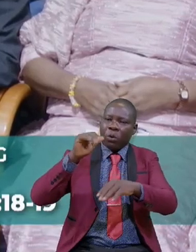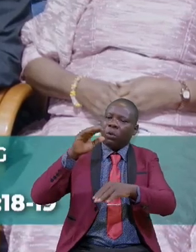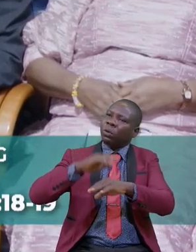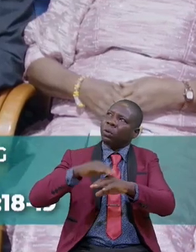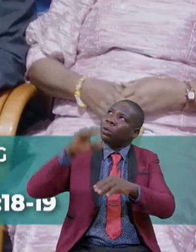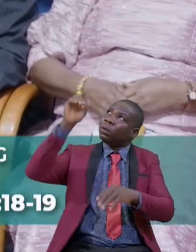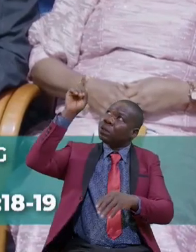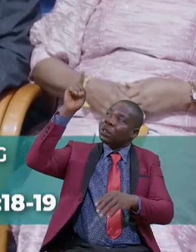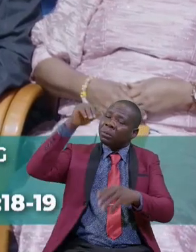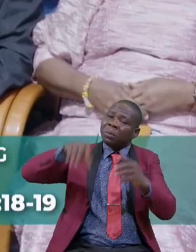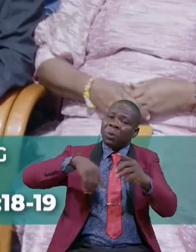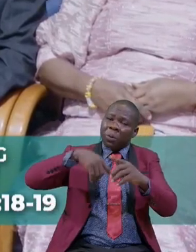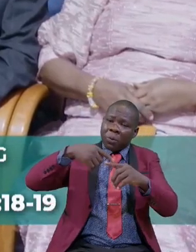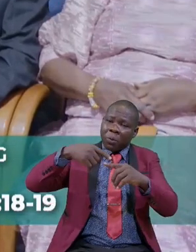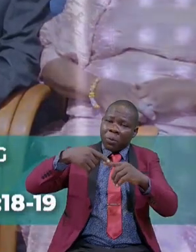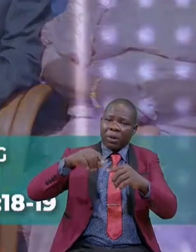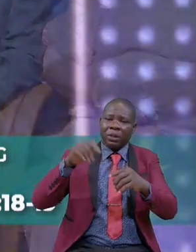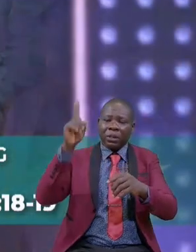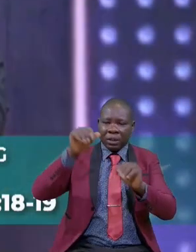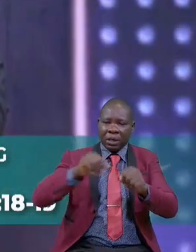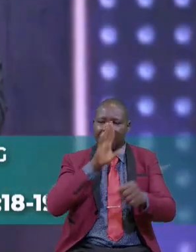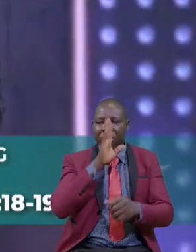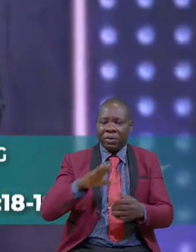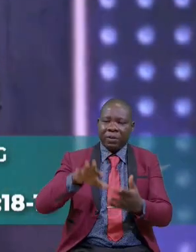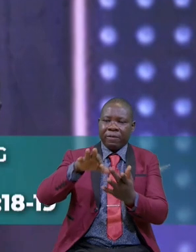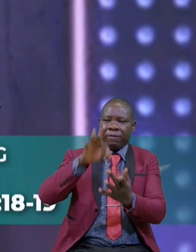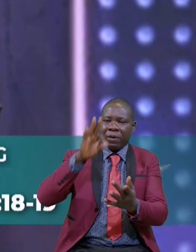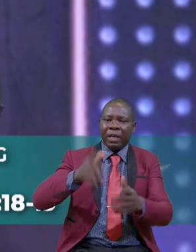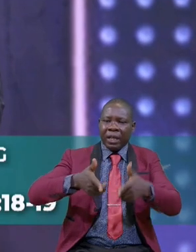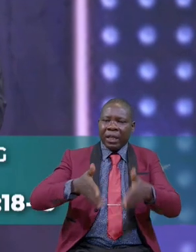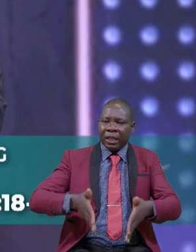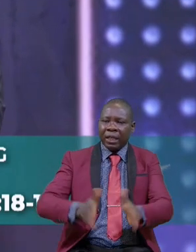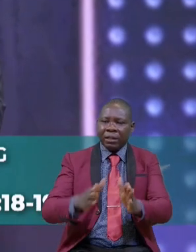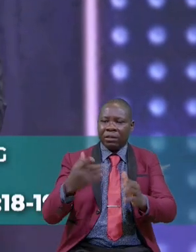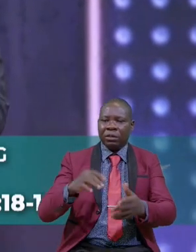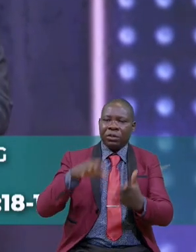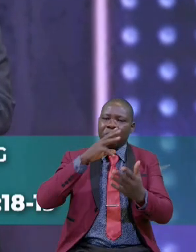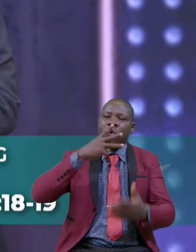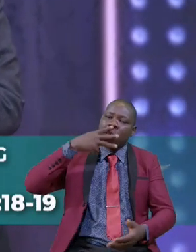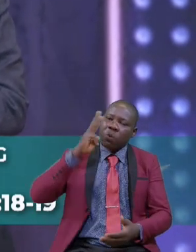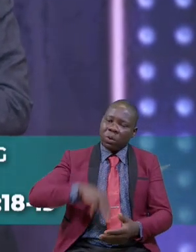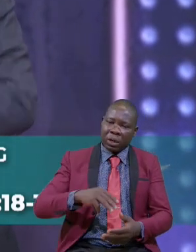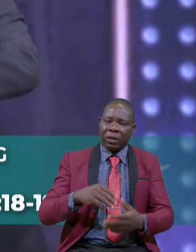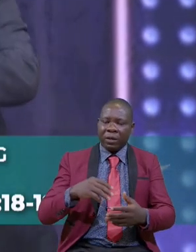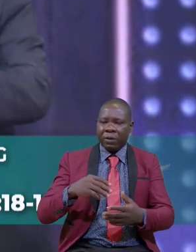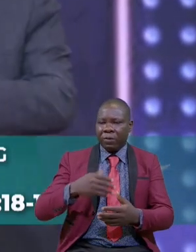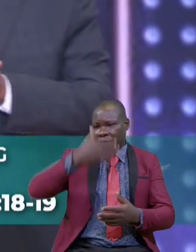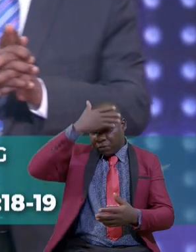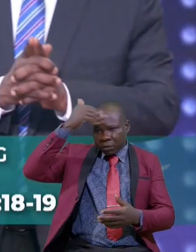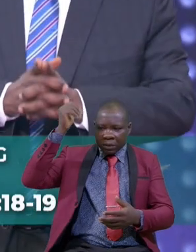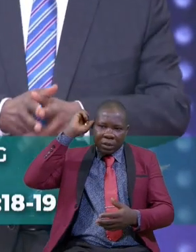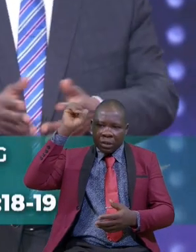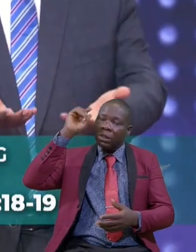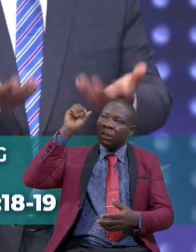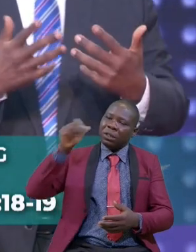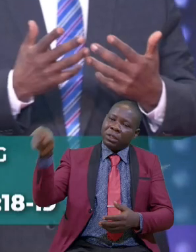méchant abandonne sa voie et l'homme d'iniquité ses pensées, et